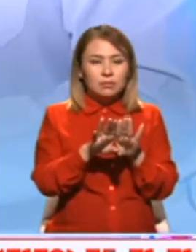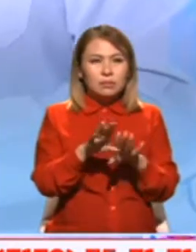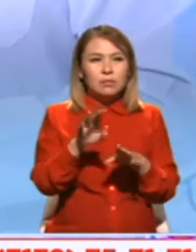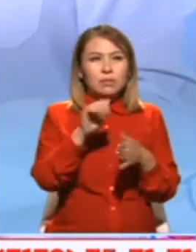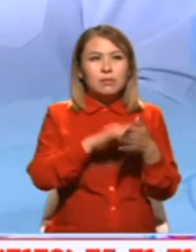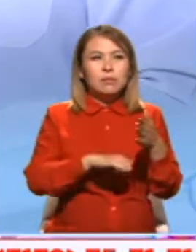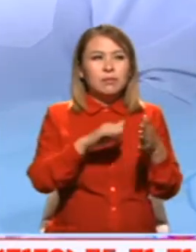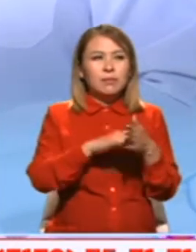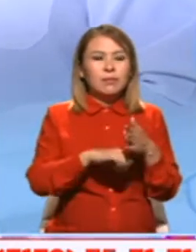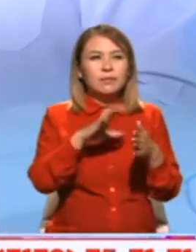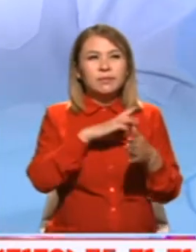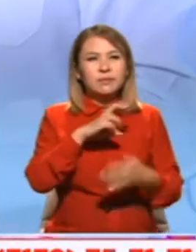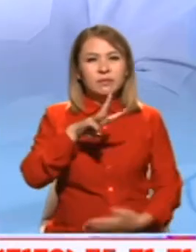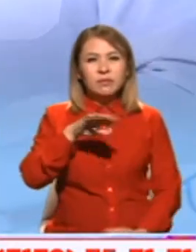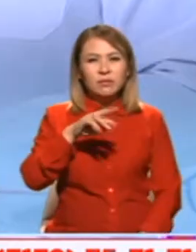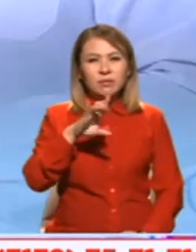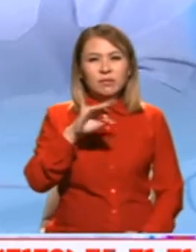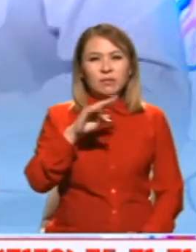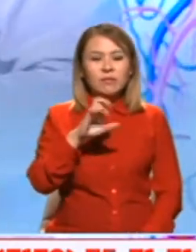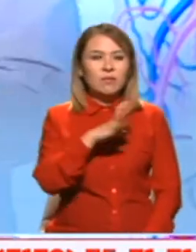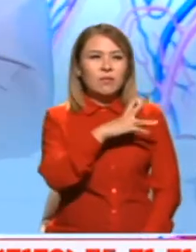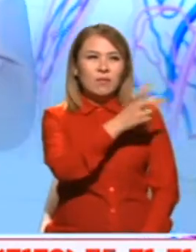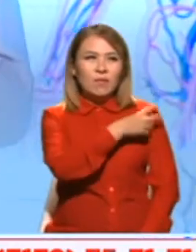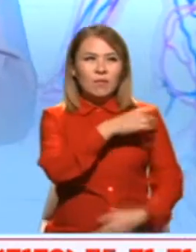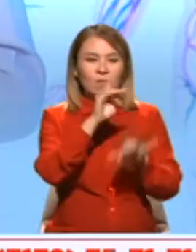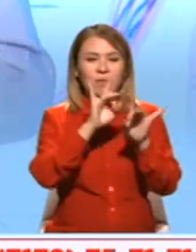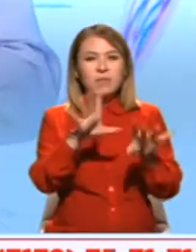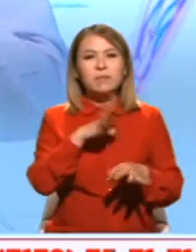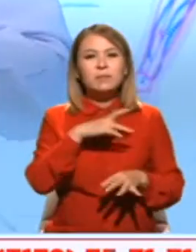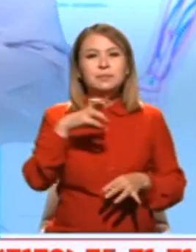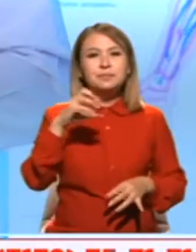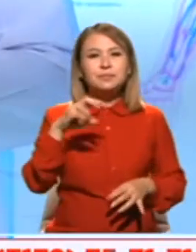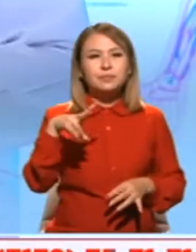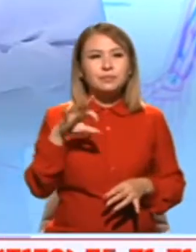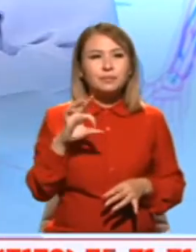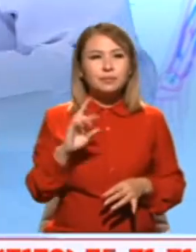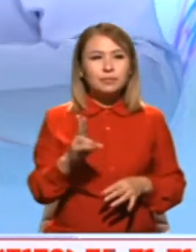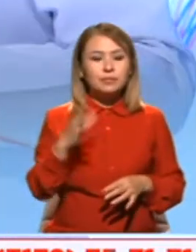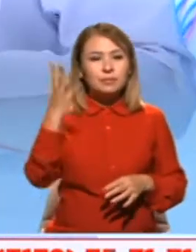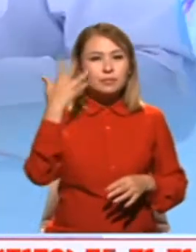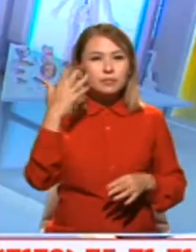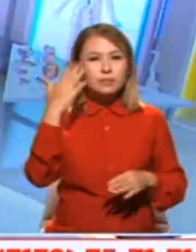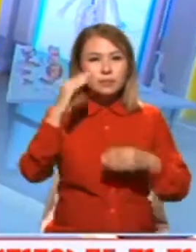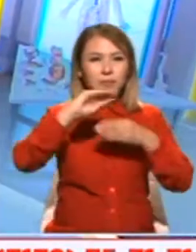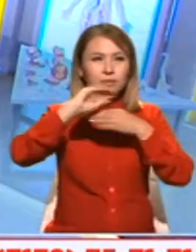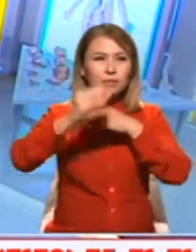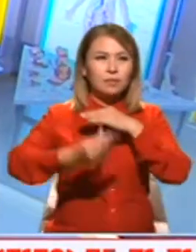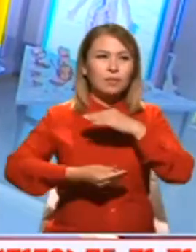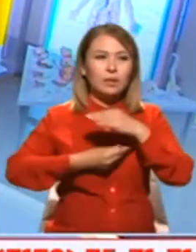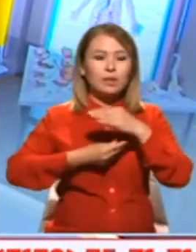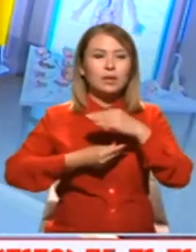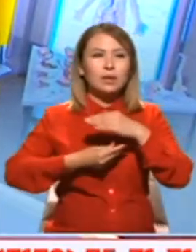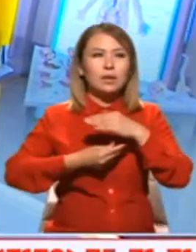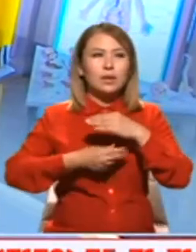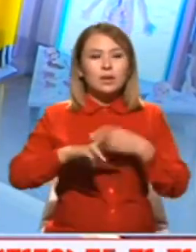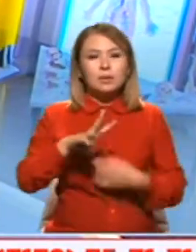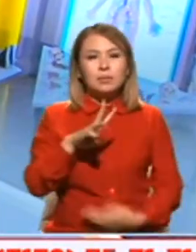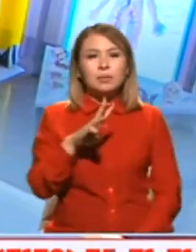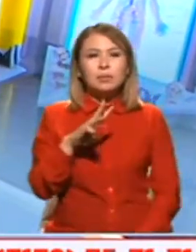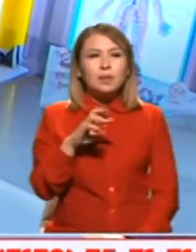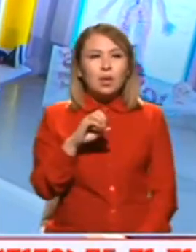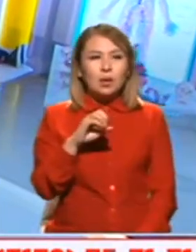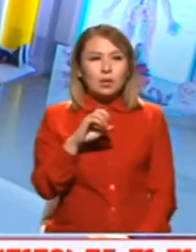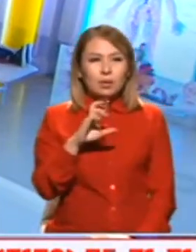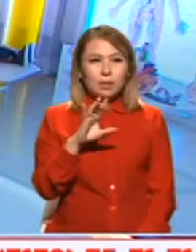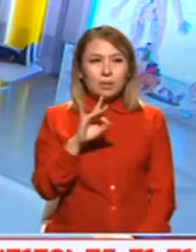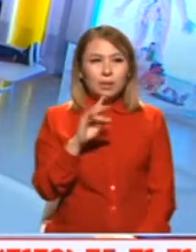келетін болсақ, бізде мембрана қабаттары, жаңада дәрігеріміз айтып кетті, мембрана қабатындағы белоктық түзілістердің, яғни мембрана дегеніміз бұл